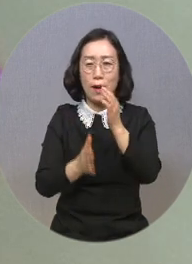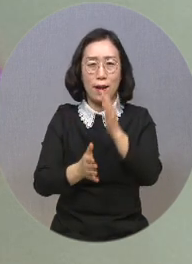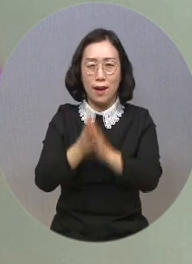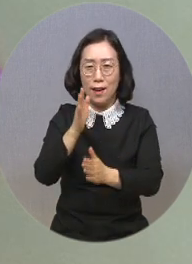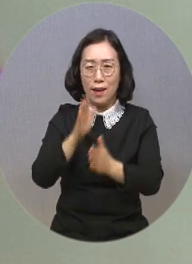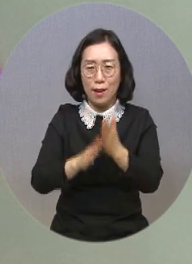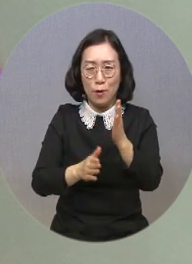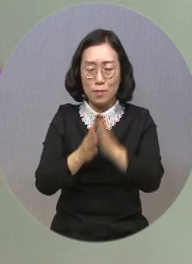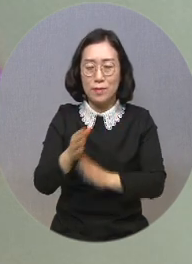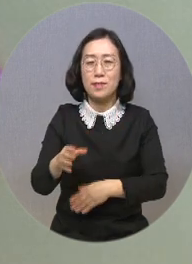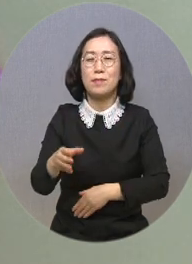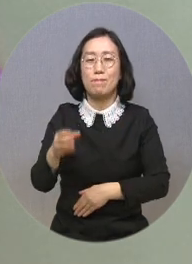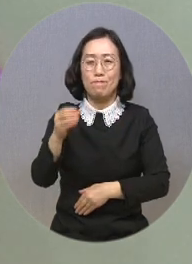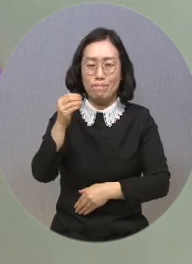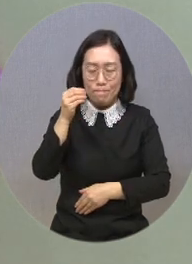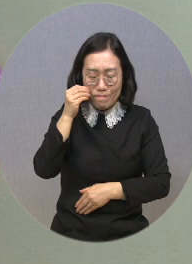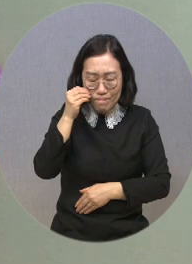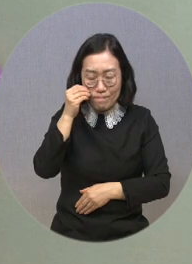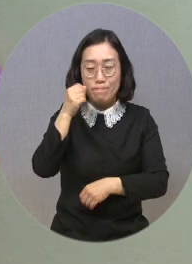받아들이며